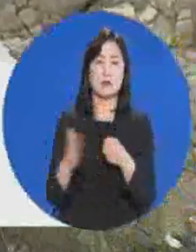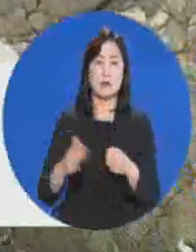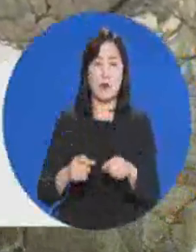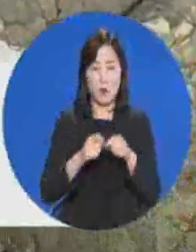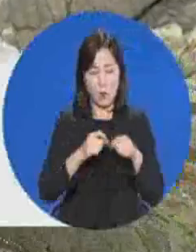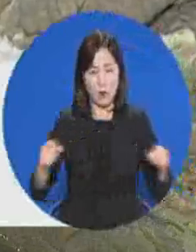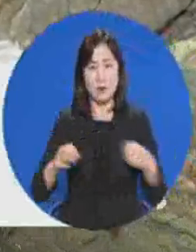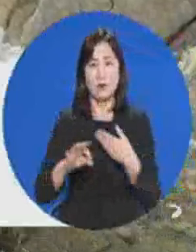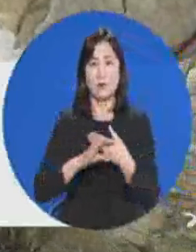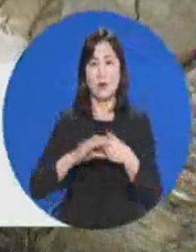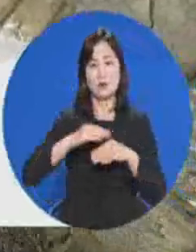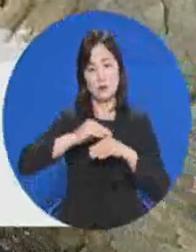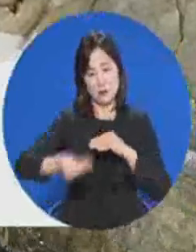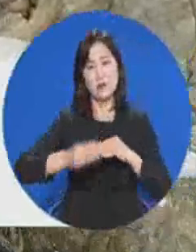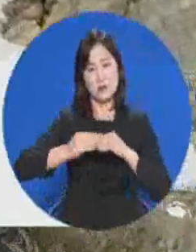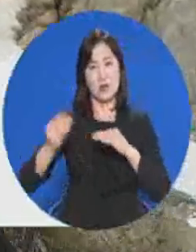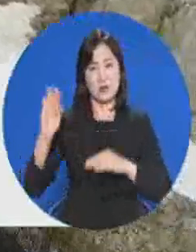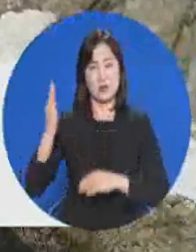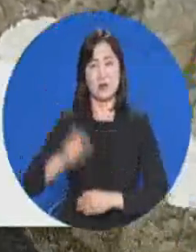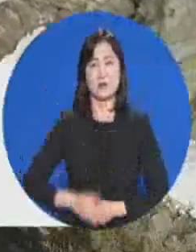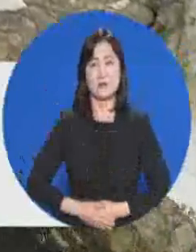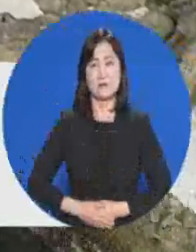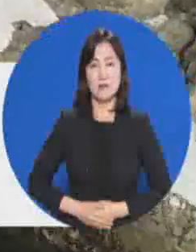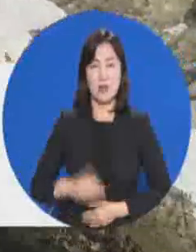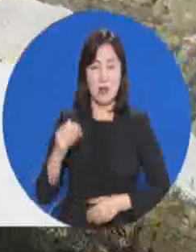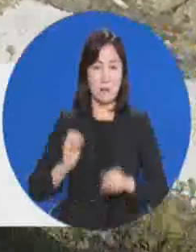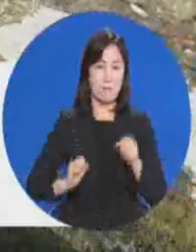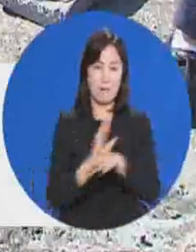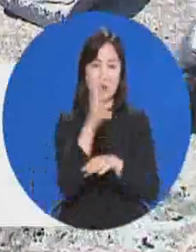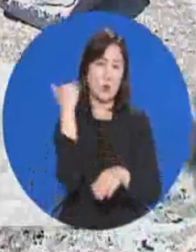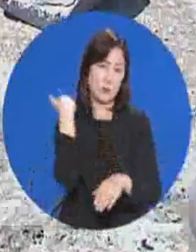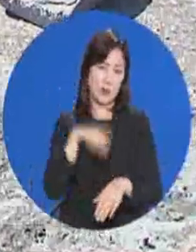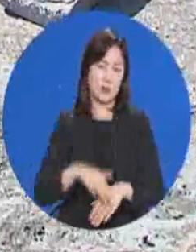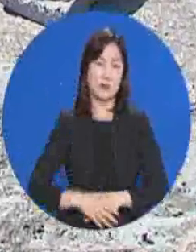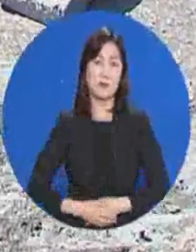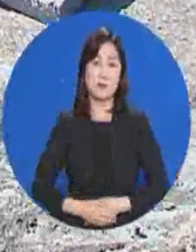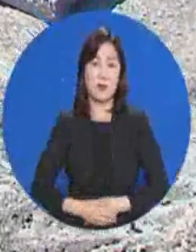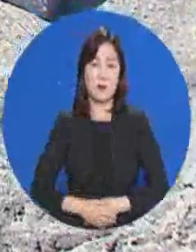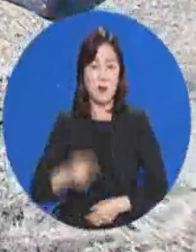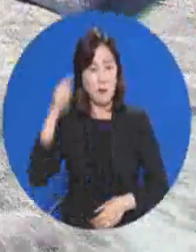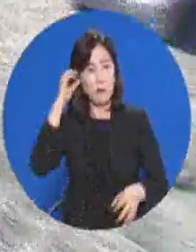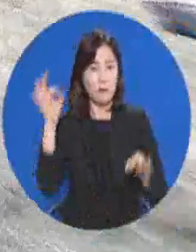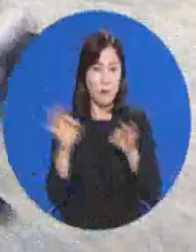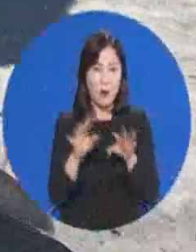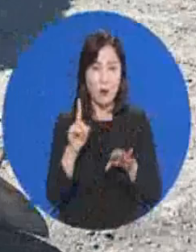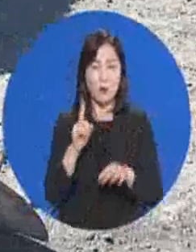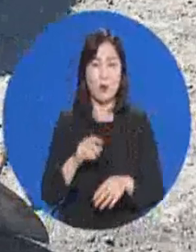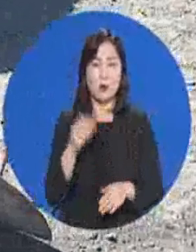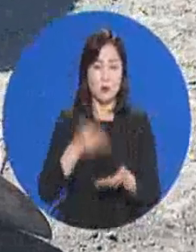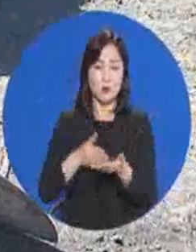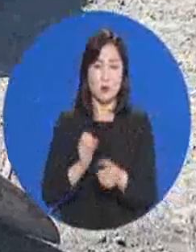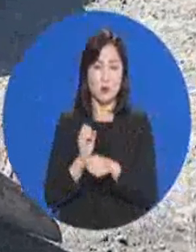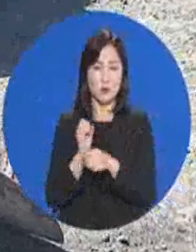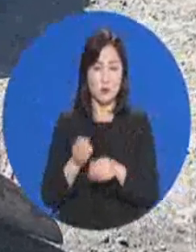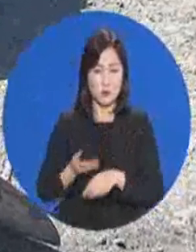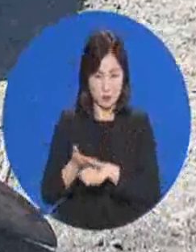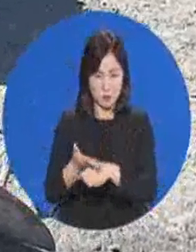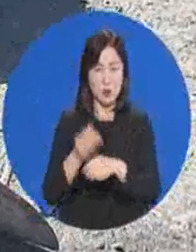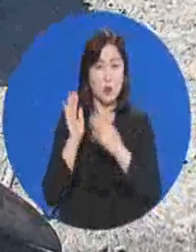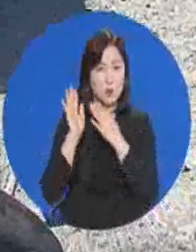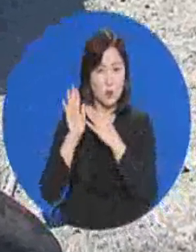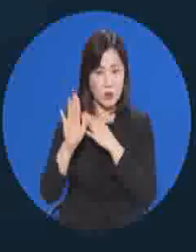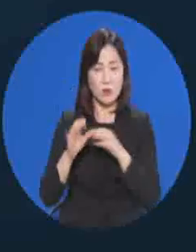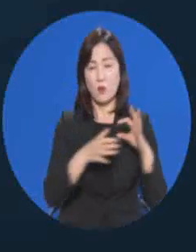오래되면 그게 아마 뜯어져 나올 거예요 아 견지 못할 더욱 황당한 상황들은 보도 이후에도 계속